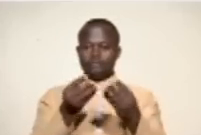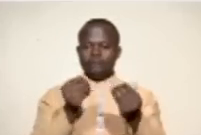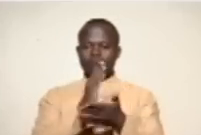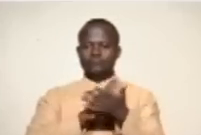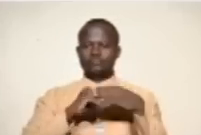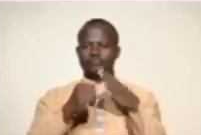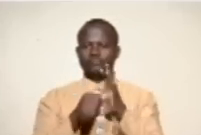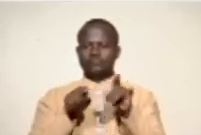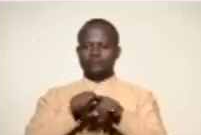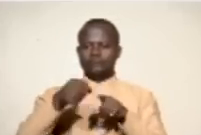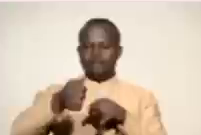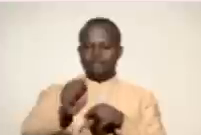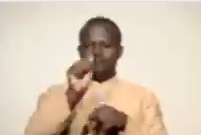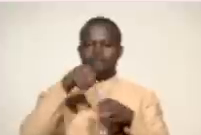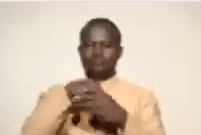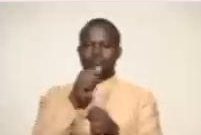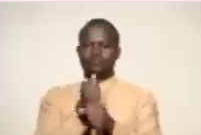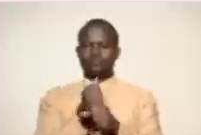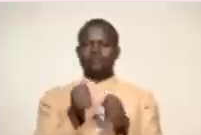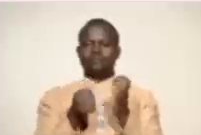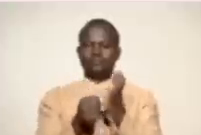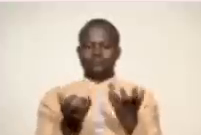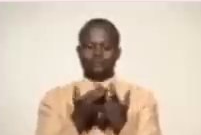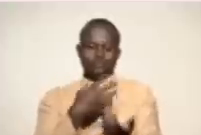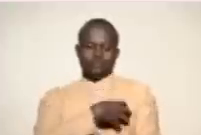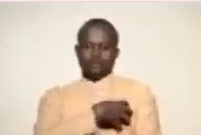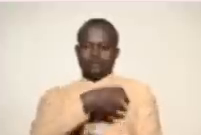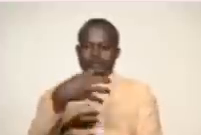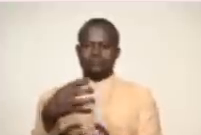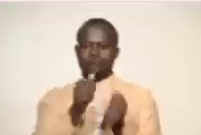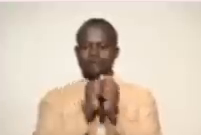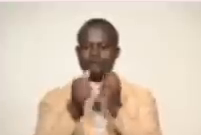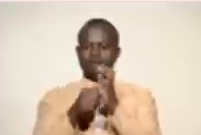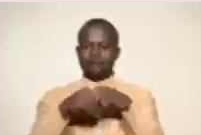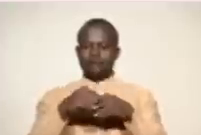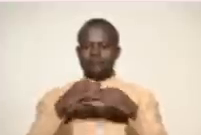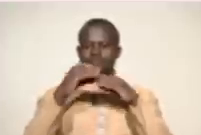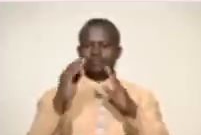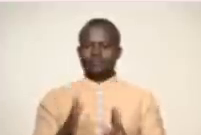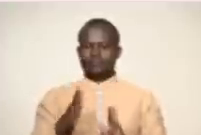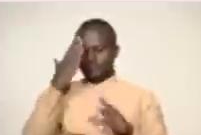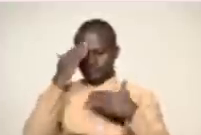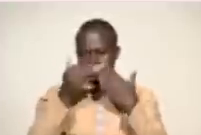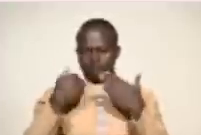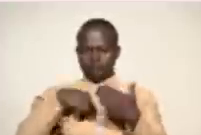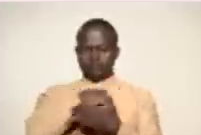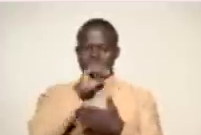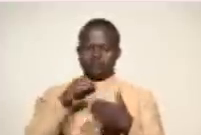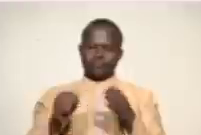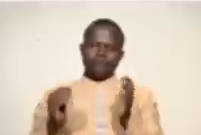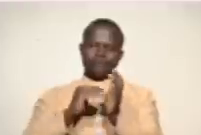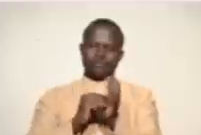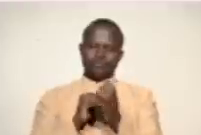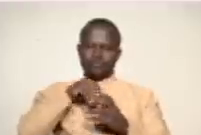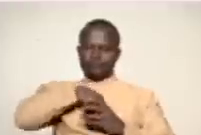mu bibazo nk'ibyo mu mikorere ibibazo bijyanye n'ubukungu n'ibibazo mu miyoborere kugira ngo tubashe kongera